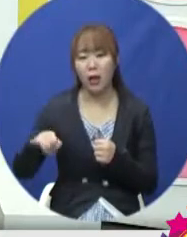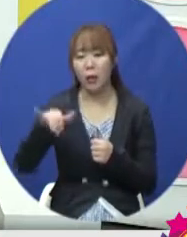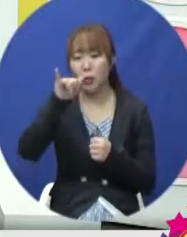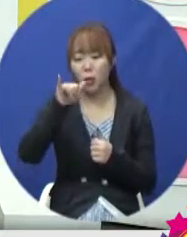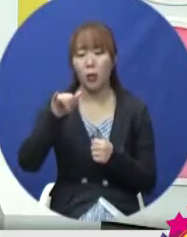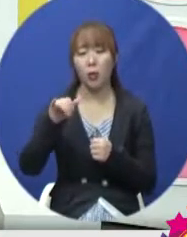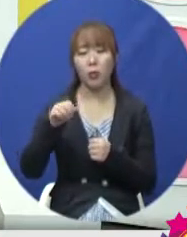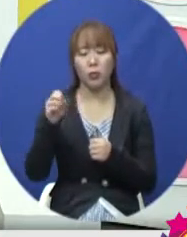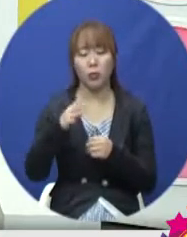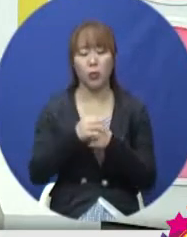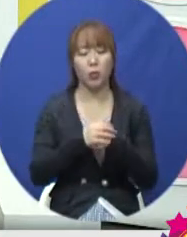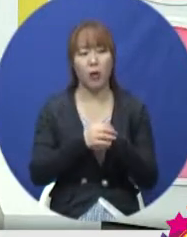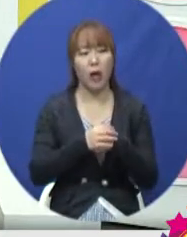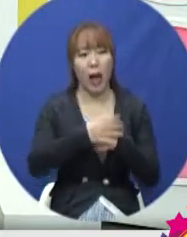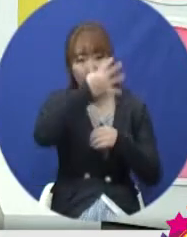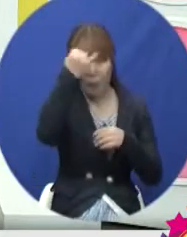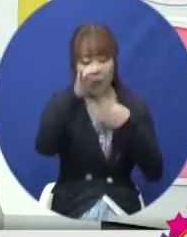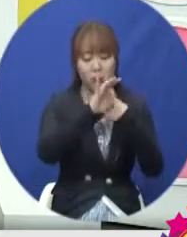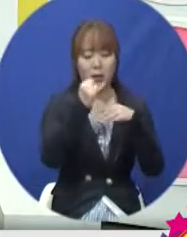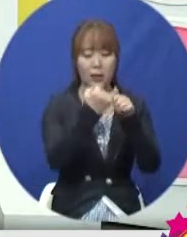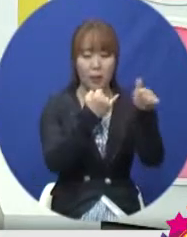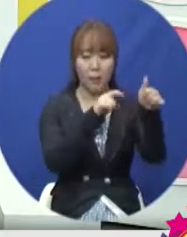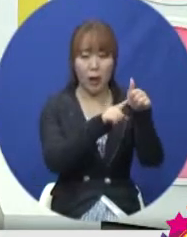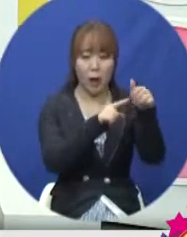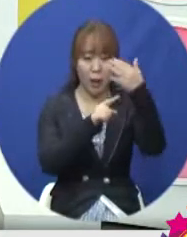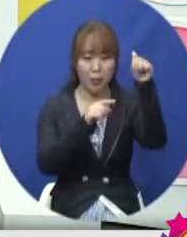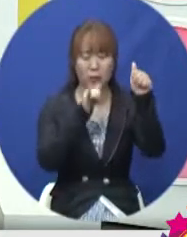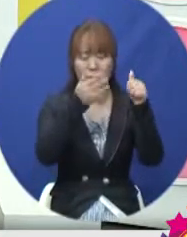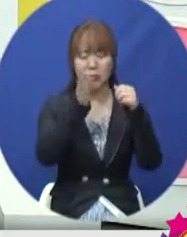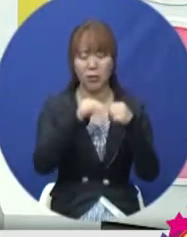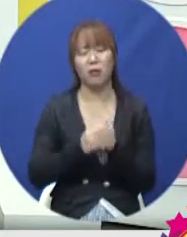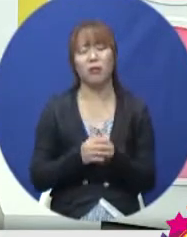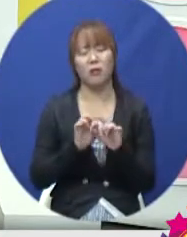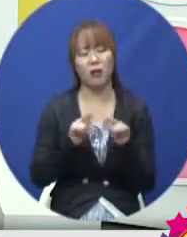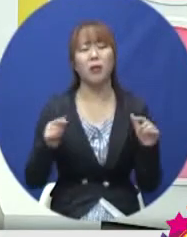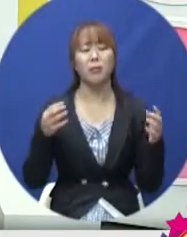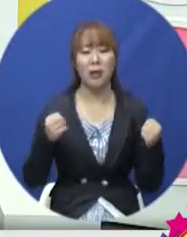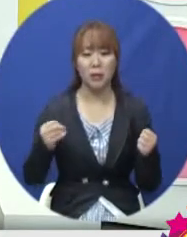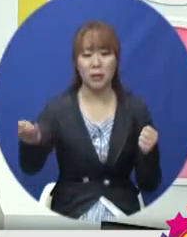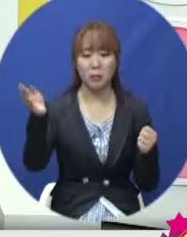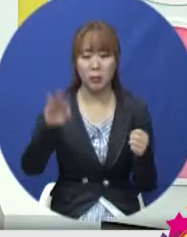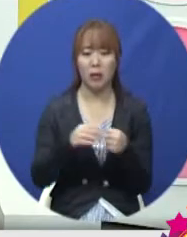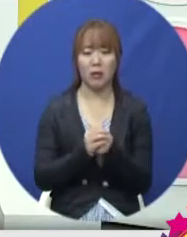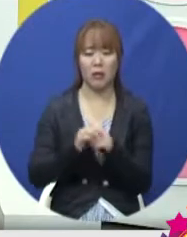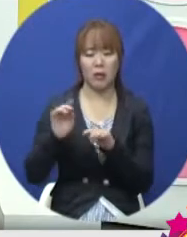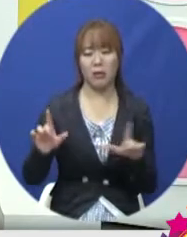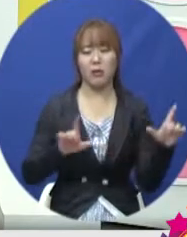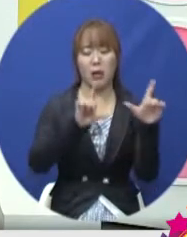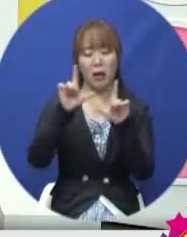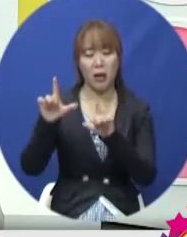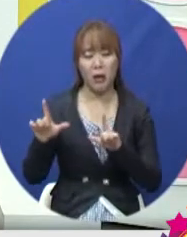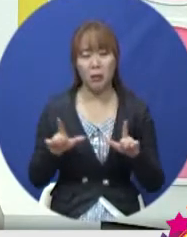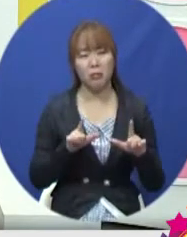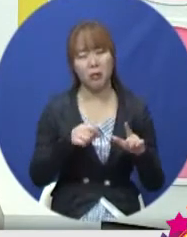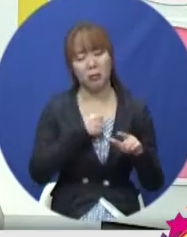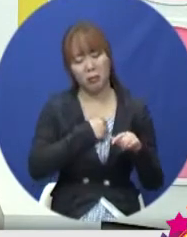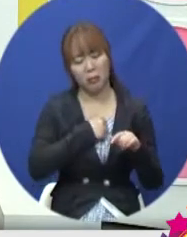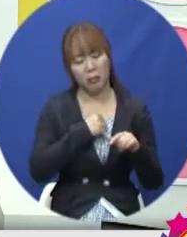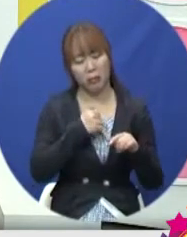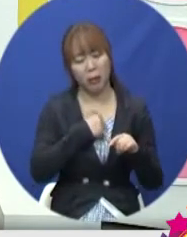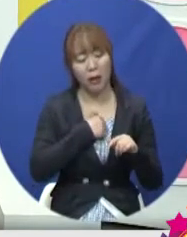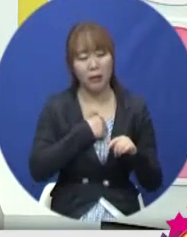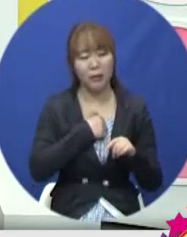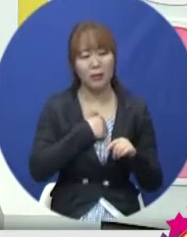있고 남편도 야. 있고 본인 스스로도 자해를 하시는 경우도 있고 다양한데 삶이 자꾸 각박해지다 보니까는